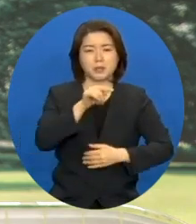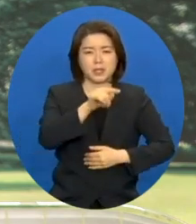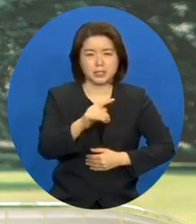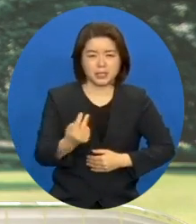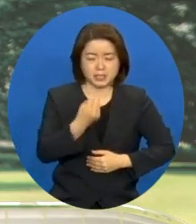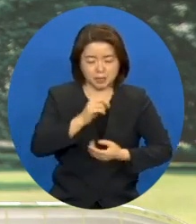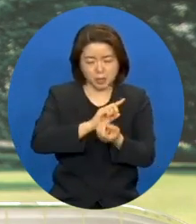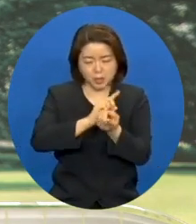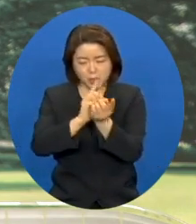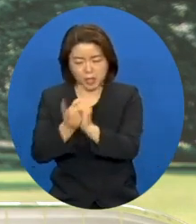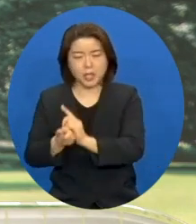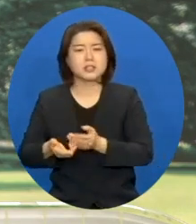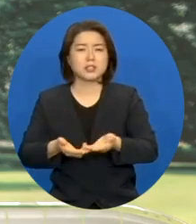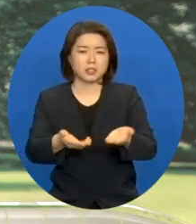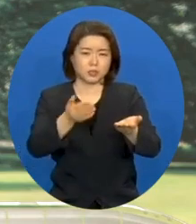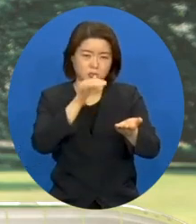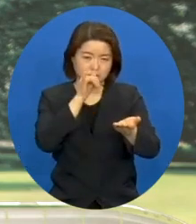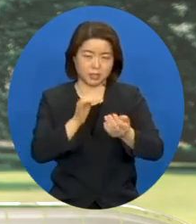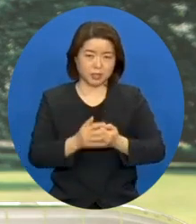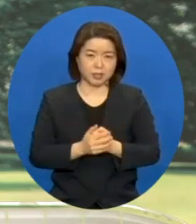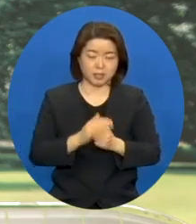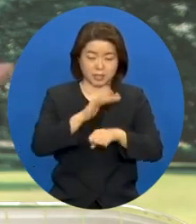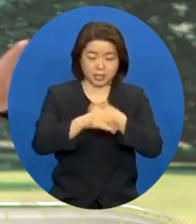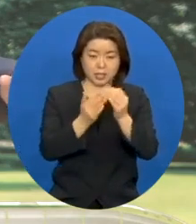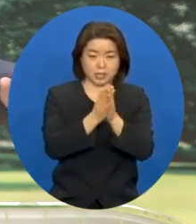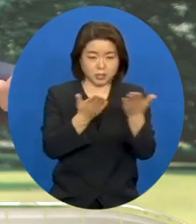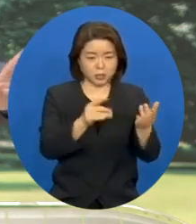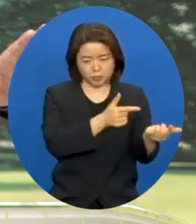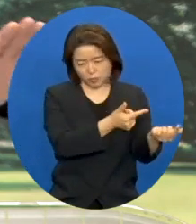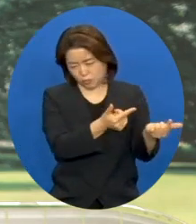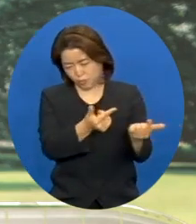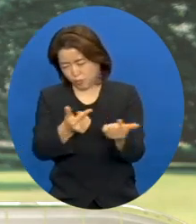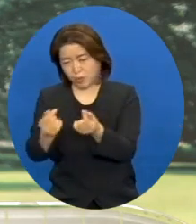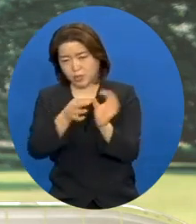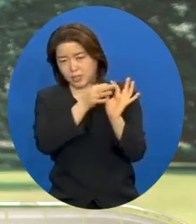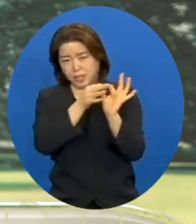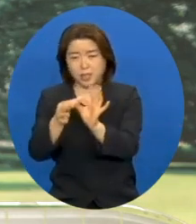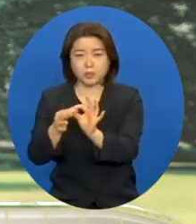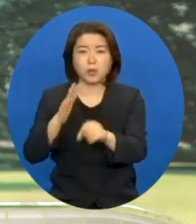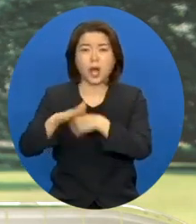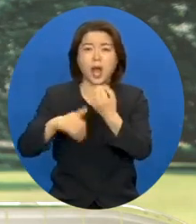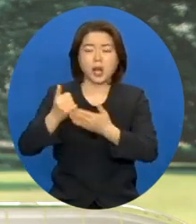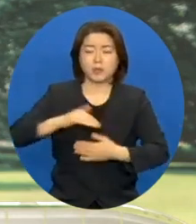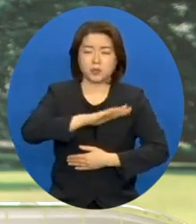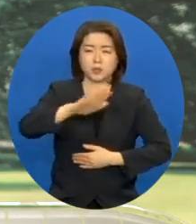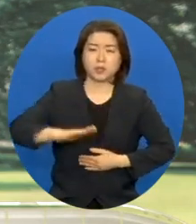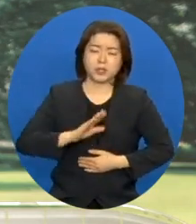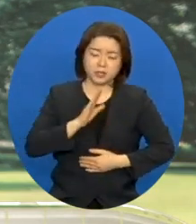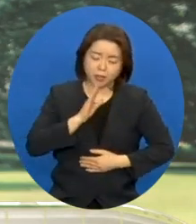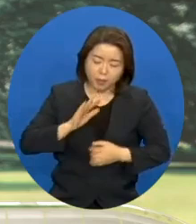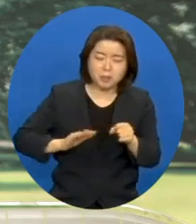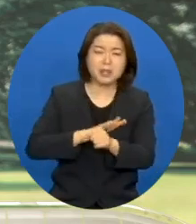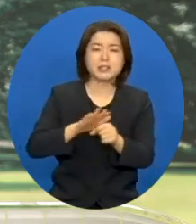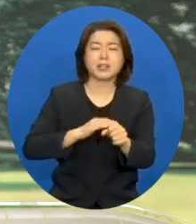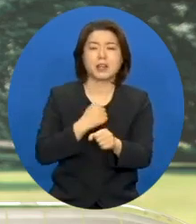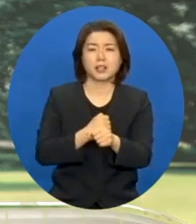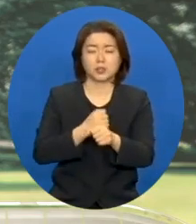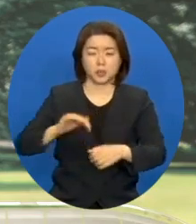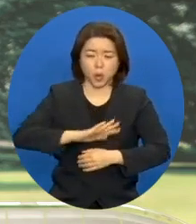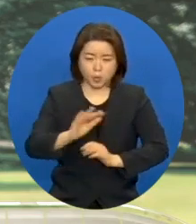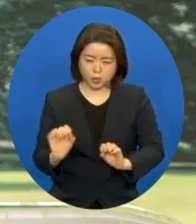생명을 대신하리니. 성경은 일관되게 하나님께서 우리를 너무너무 사랑하시고 우리로